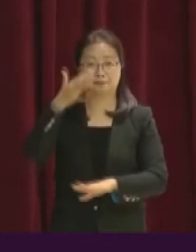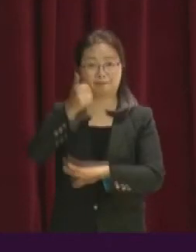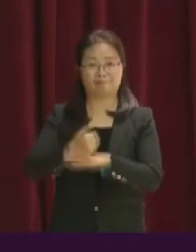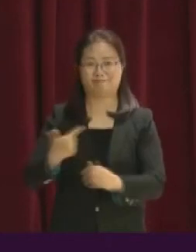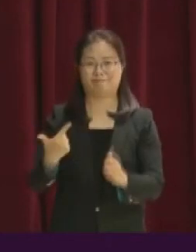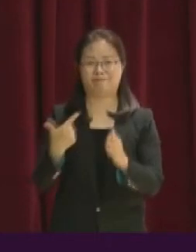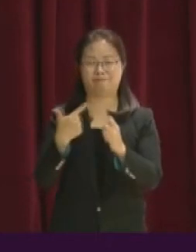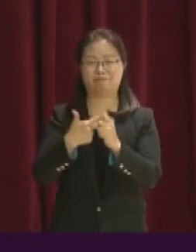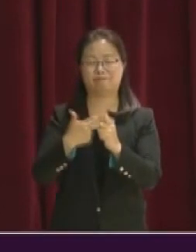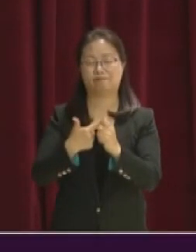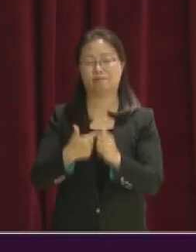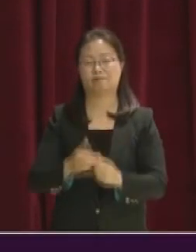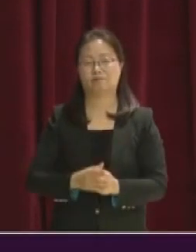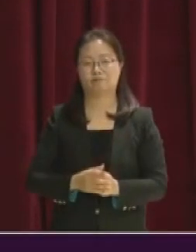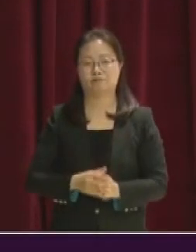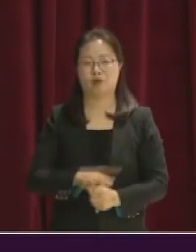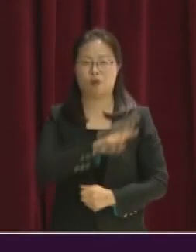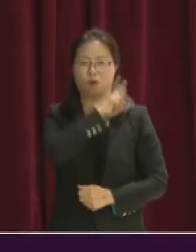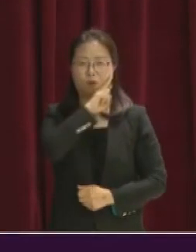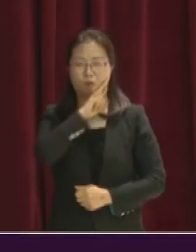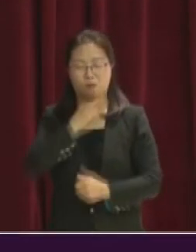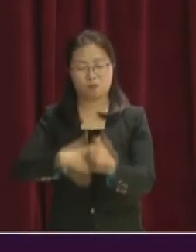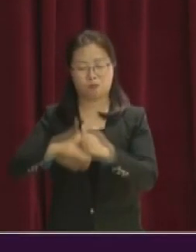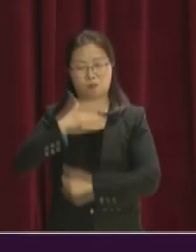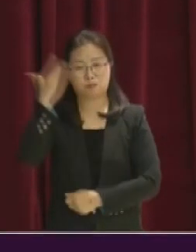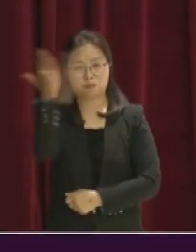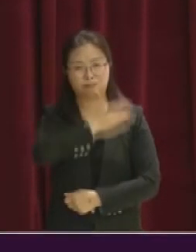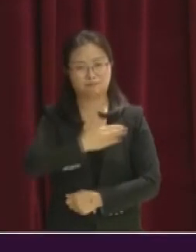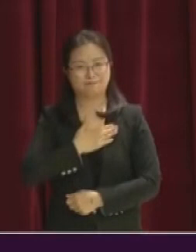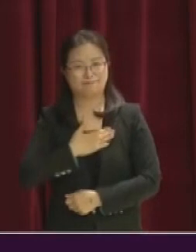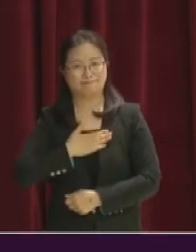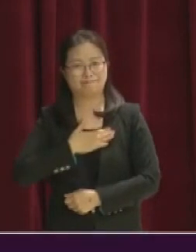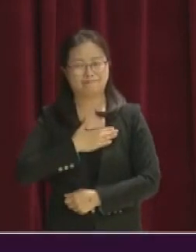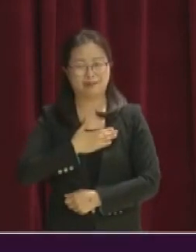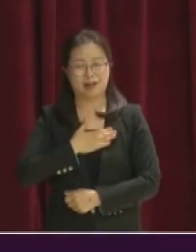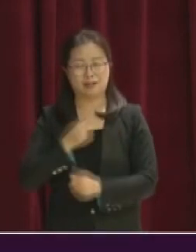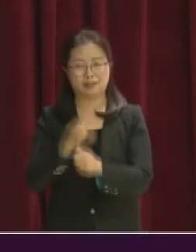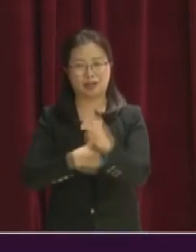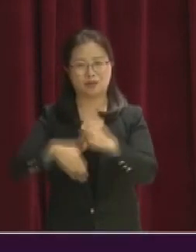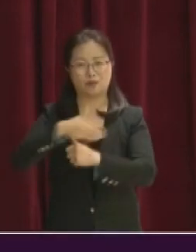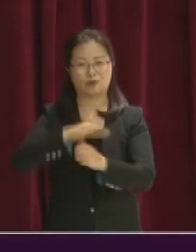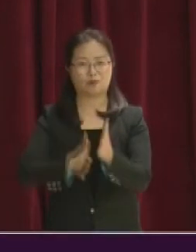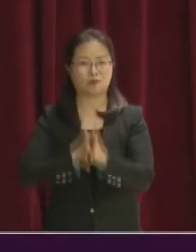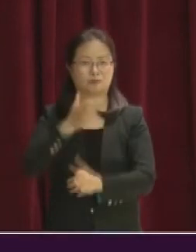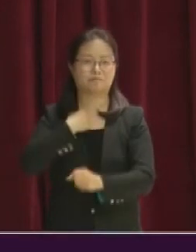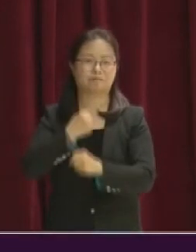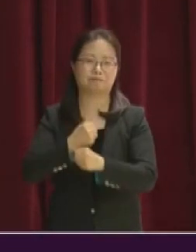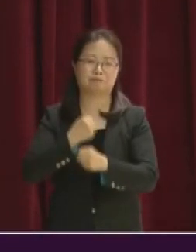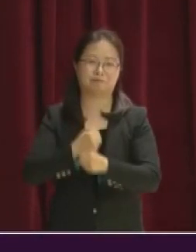마지막 여섯 번째, 여유롭고 쾌적한 그린 에코도시를 만들어 가겠습니다.